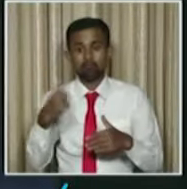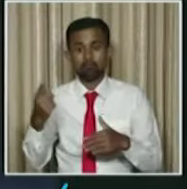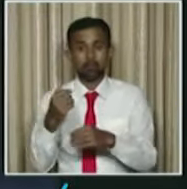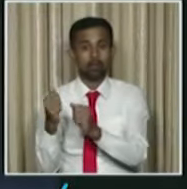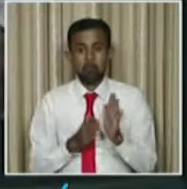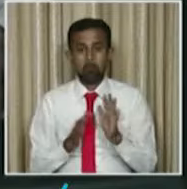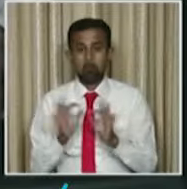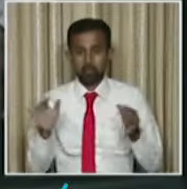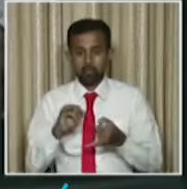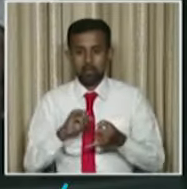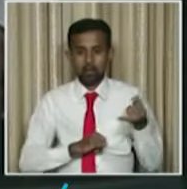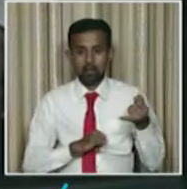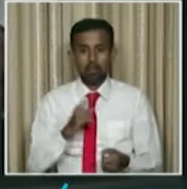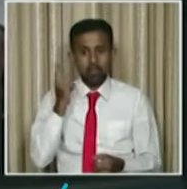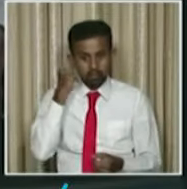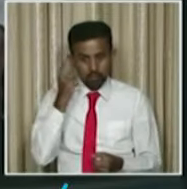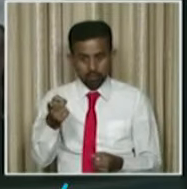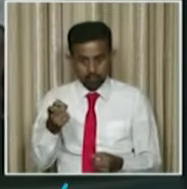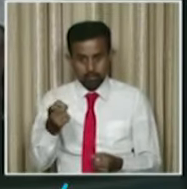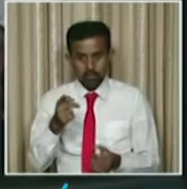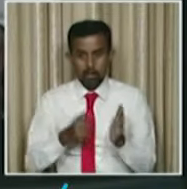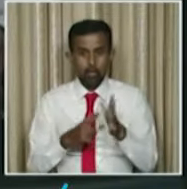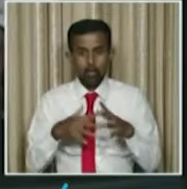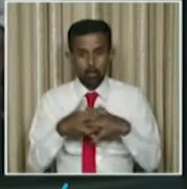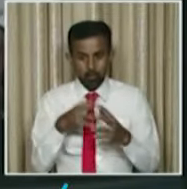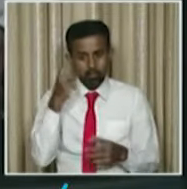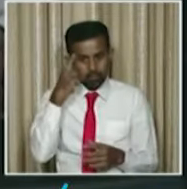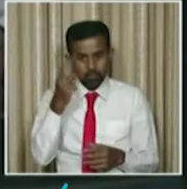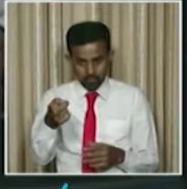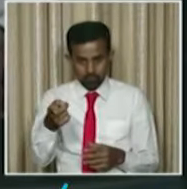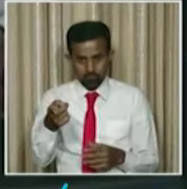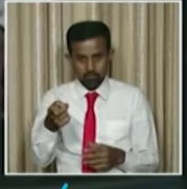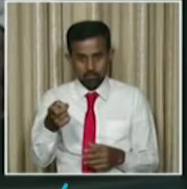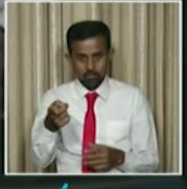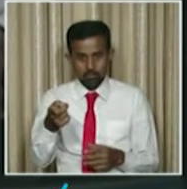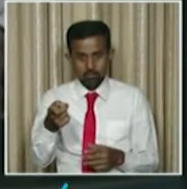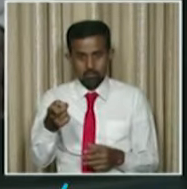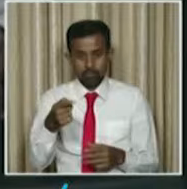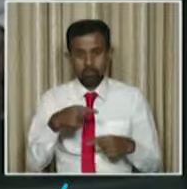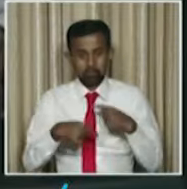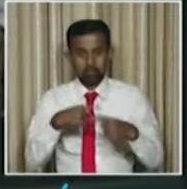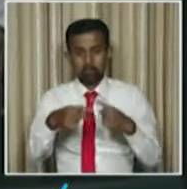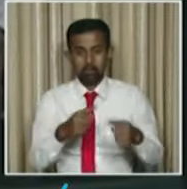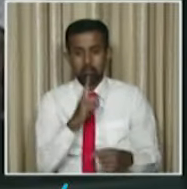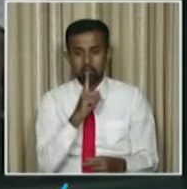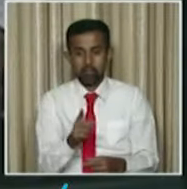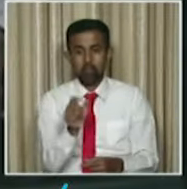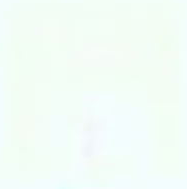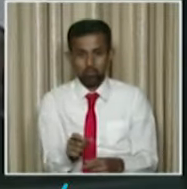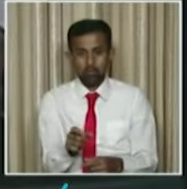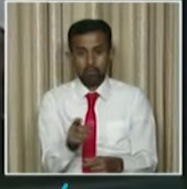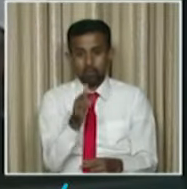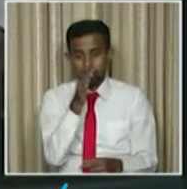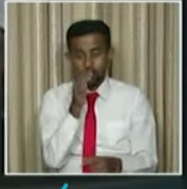කරලා තව බලාගෙන ඉන්න ඕනේ. නොදන්නව නෙවෙයිනේ නීතිය. නොදන්නව නෙවෙයි නීතිය. ඒසක් අරු කළ බරපතල දෙනක් තියෙනවා කරු කතා නායකතුමනේ ඒක දිගින් දිගටම අපි කියනවා. ඔබතුමා නමක